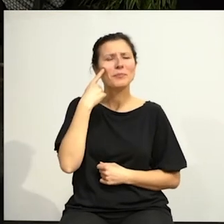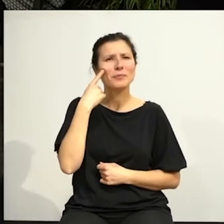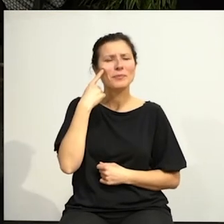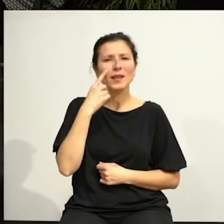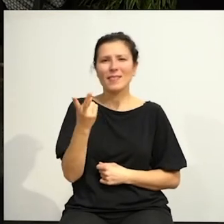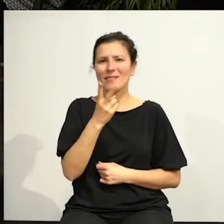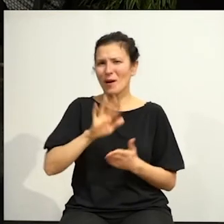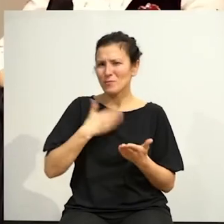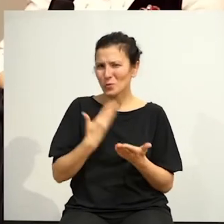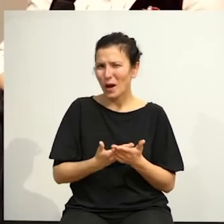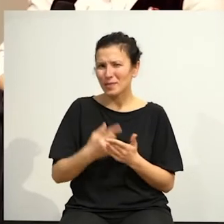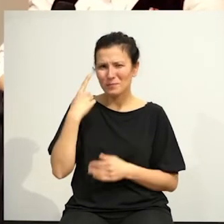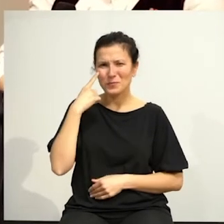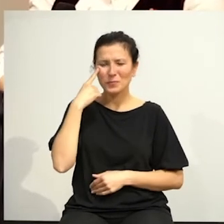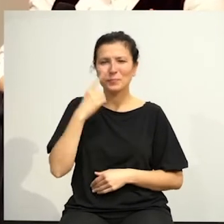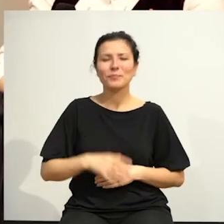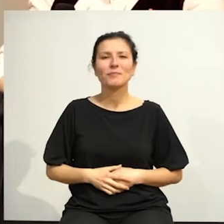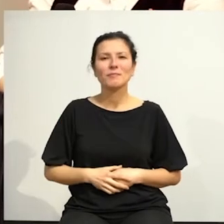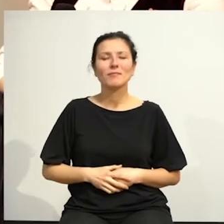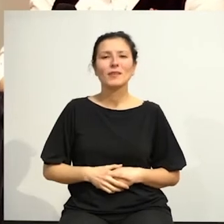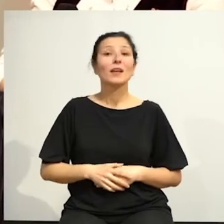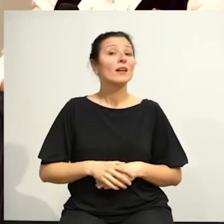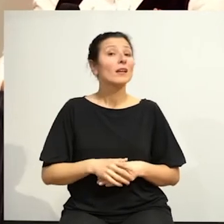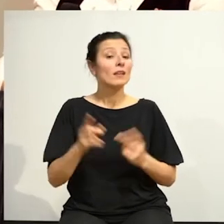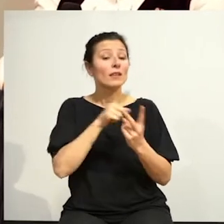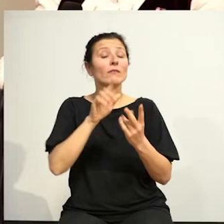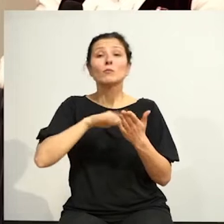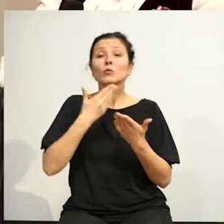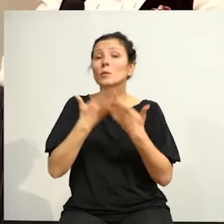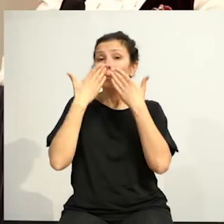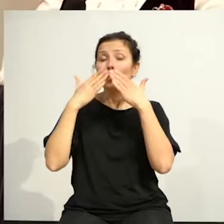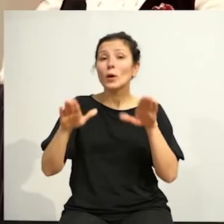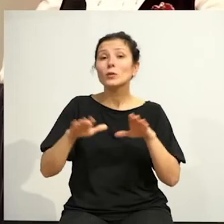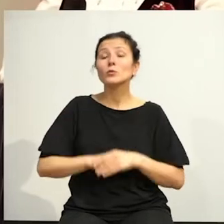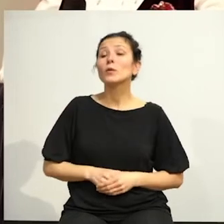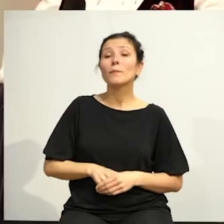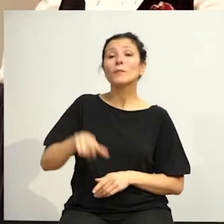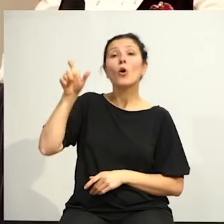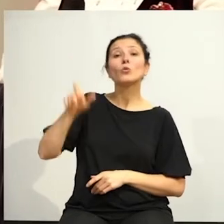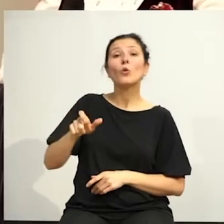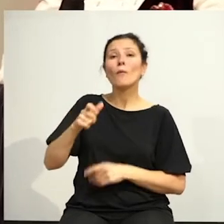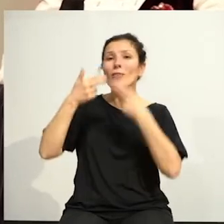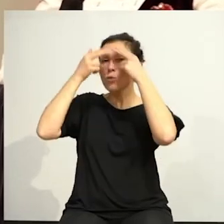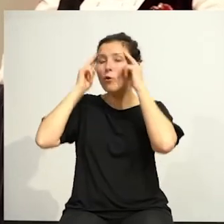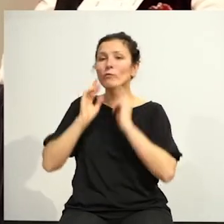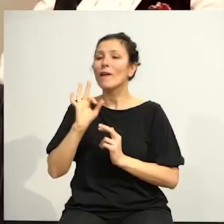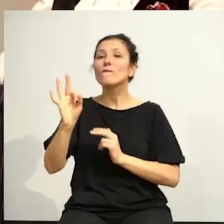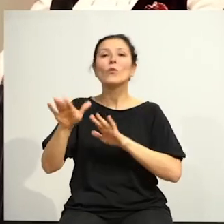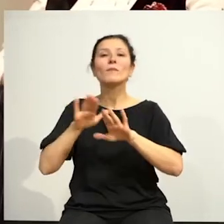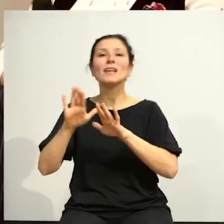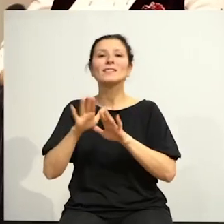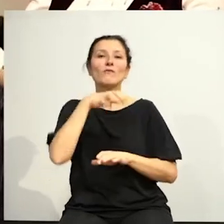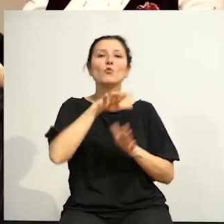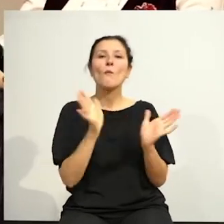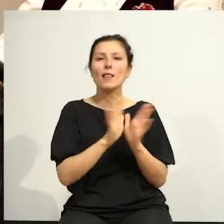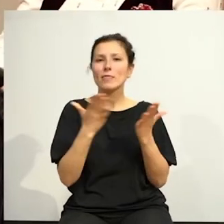przypomniały mi się dwa przykłady, które ilustrują, gdzie jest Norwid w literaturze właśnie.